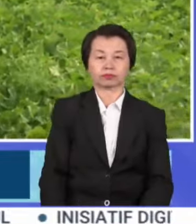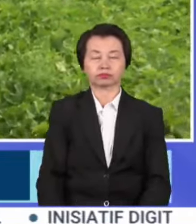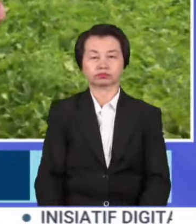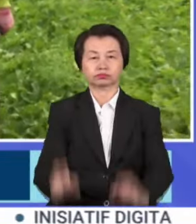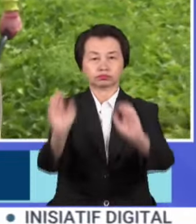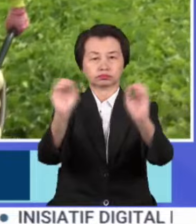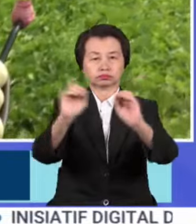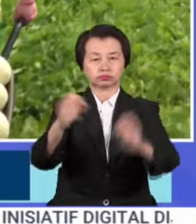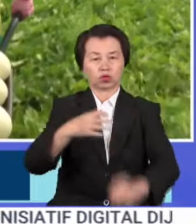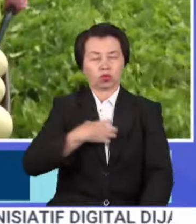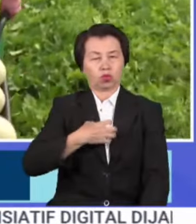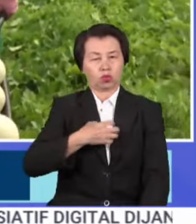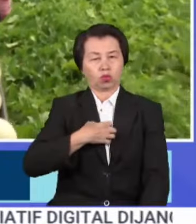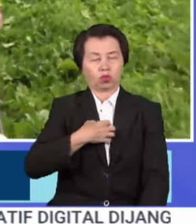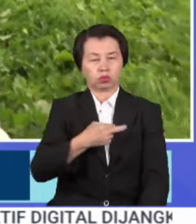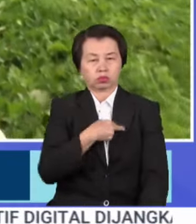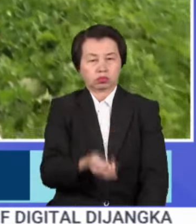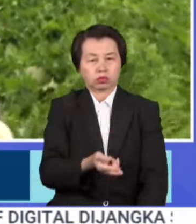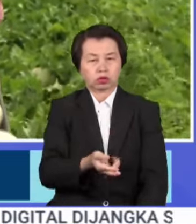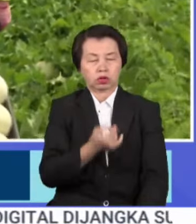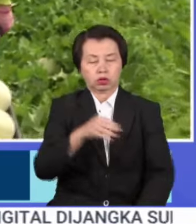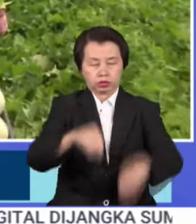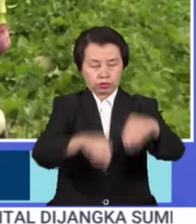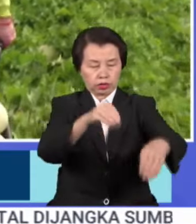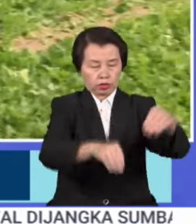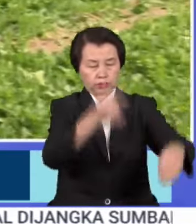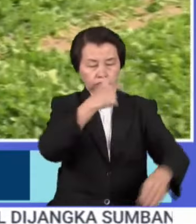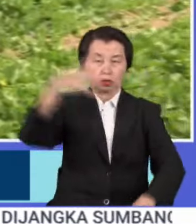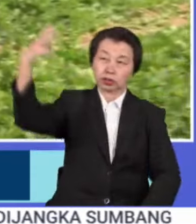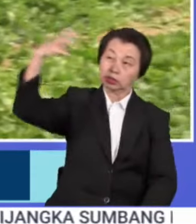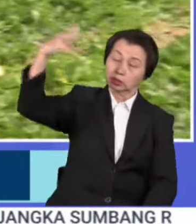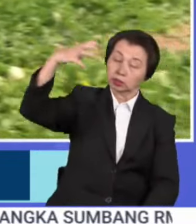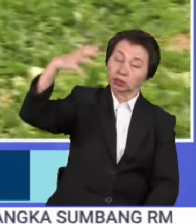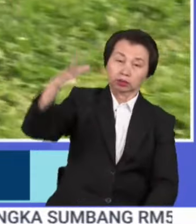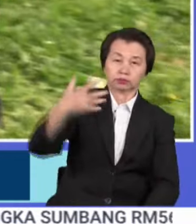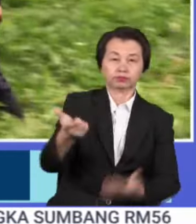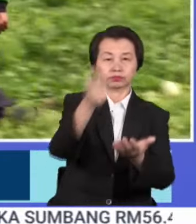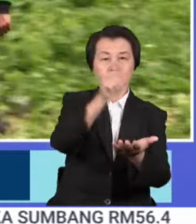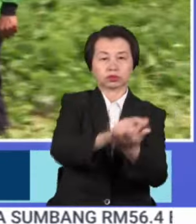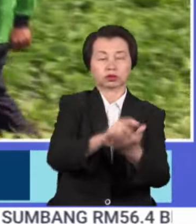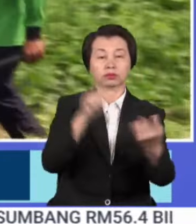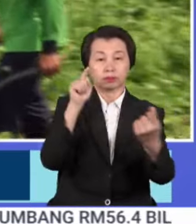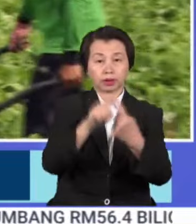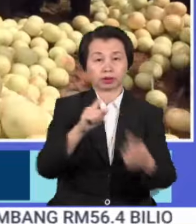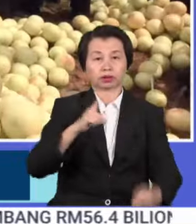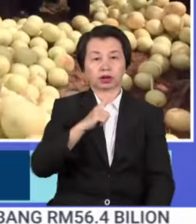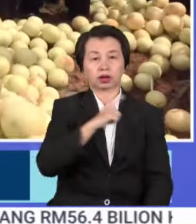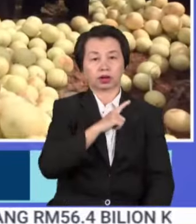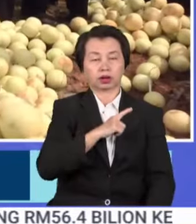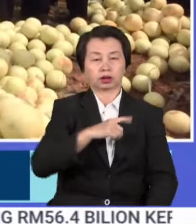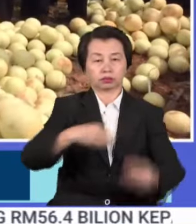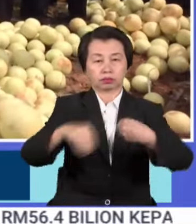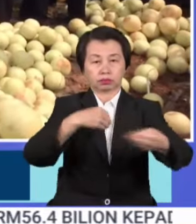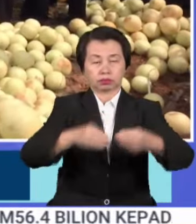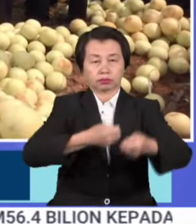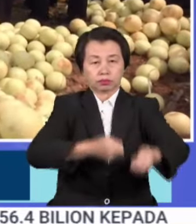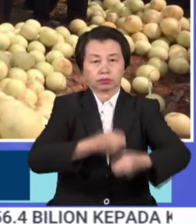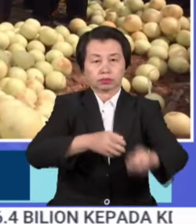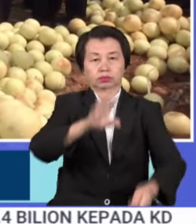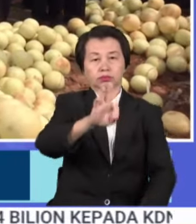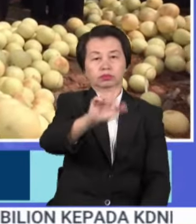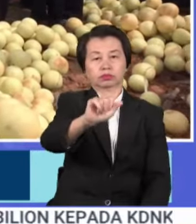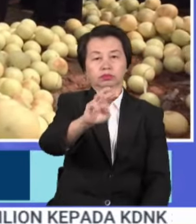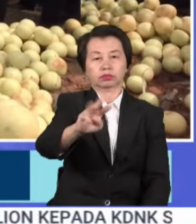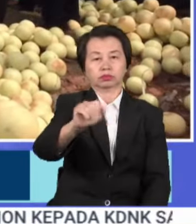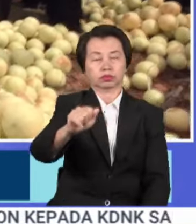Tiada sebarang aduan melibatkan kerugian hasil tanaman akibat cuaca panas yang dilaporkan kepada Lembaga Pemasaran Pertanian Persekutuan